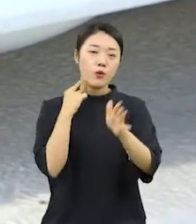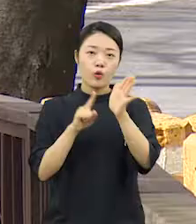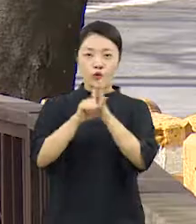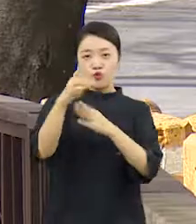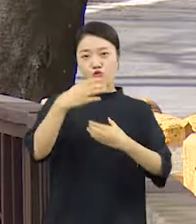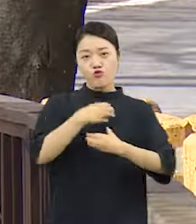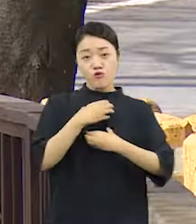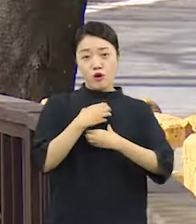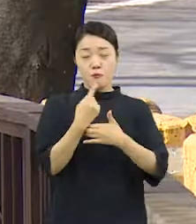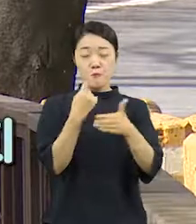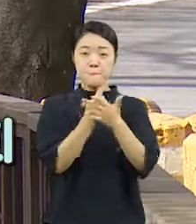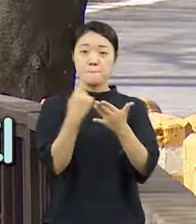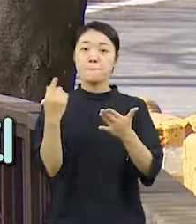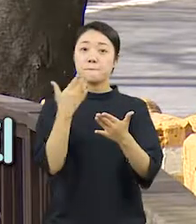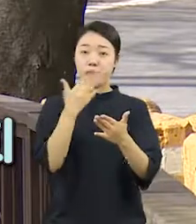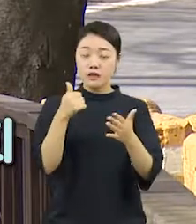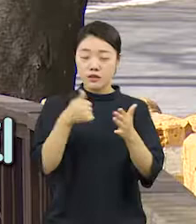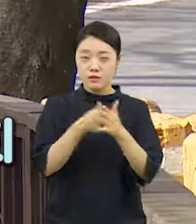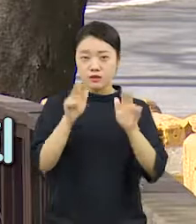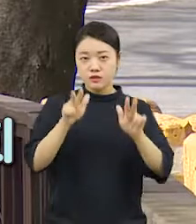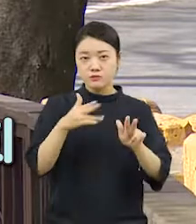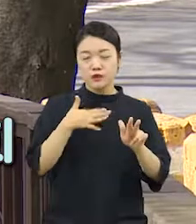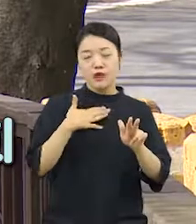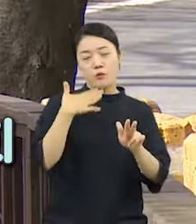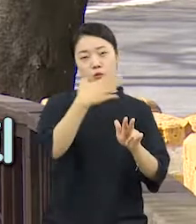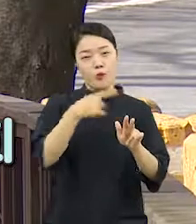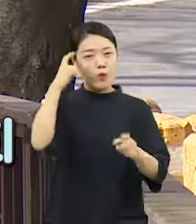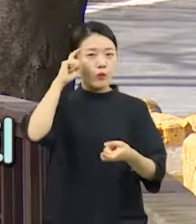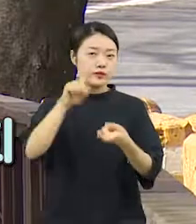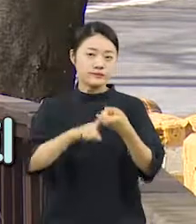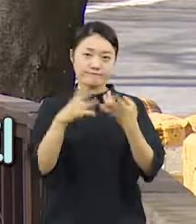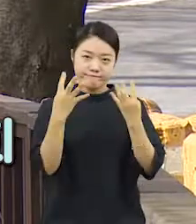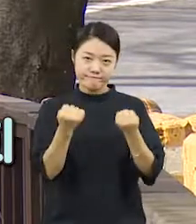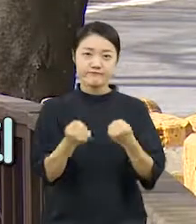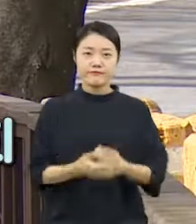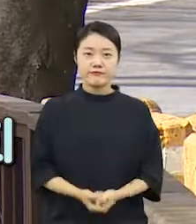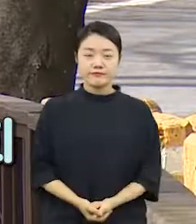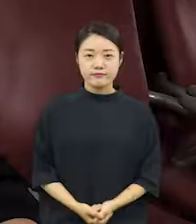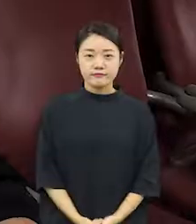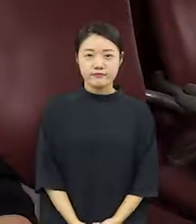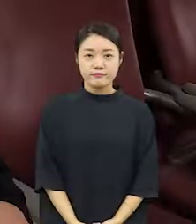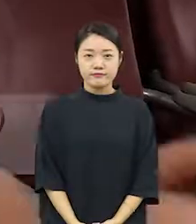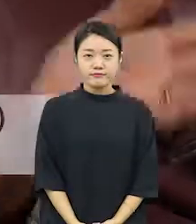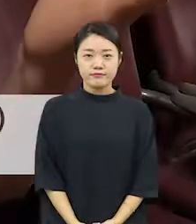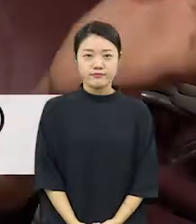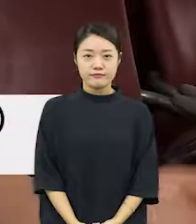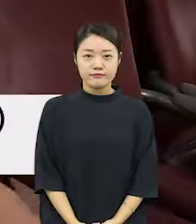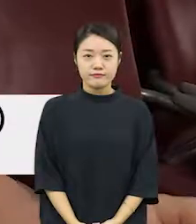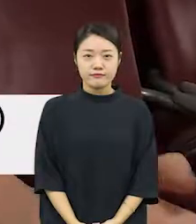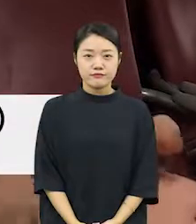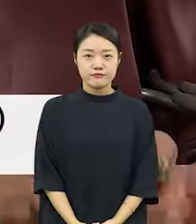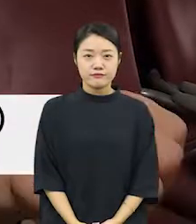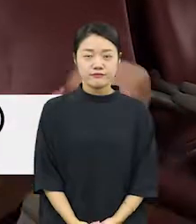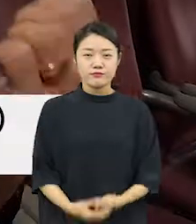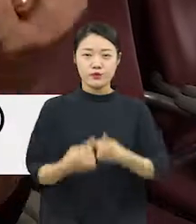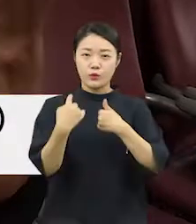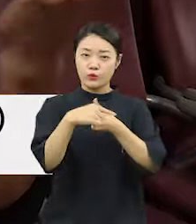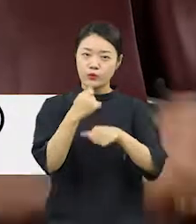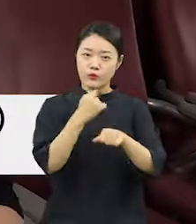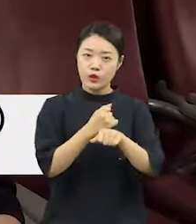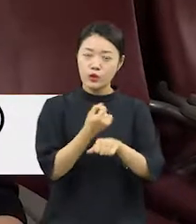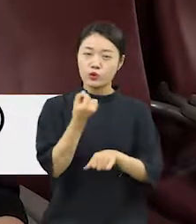위험에서 벗어날 수 있으니 지금부터 내 몸에 관심을 많이 가져야겠죠? 노력을 하고 조금